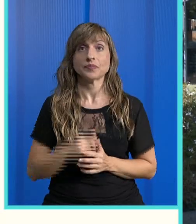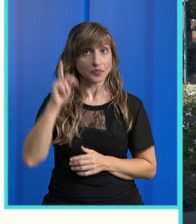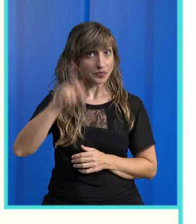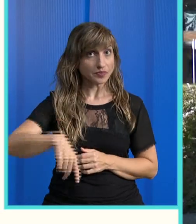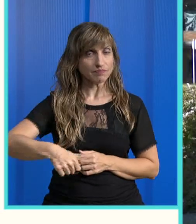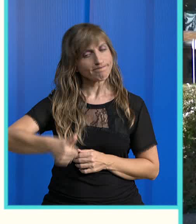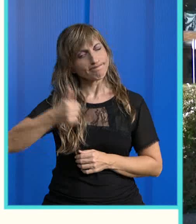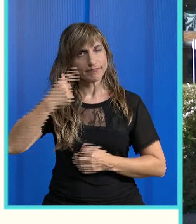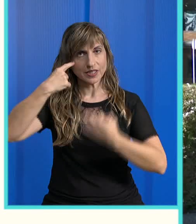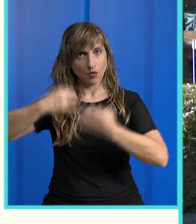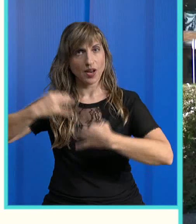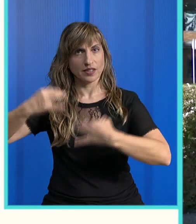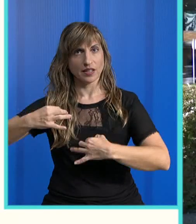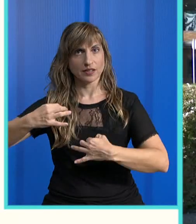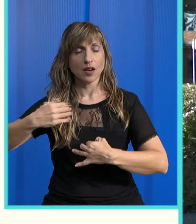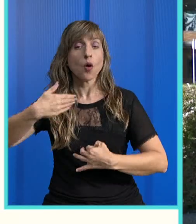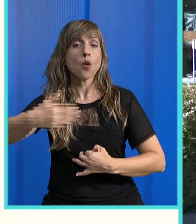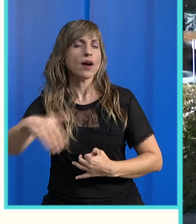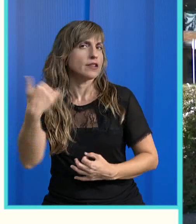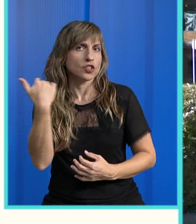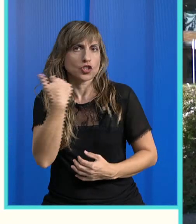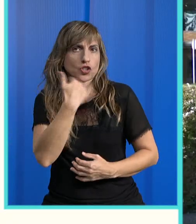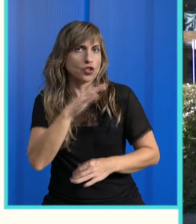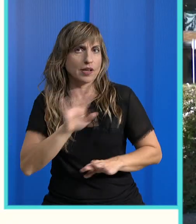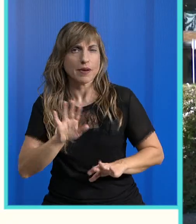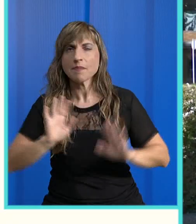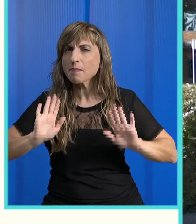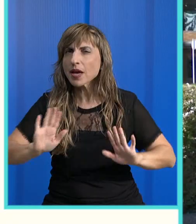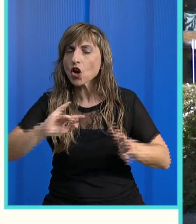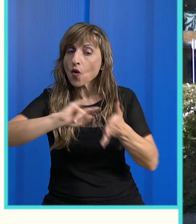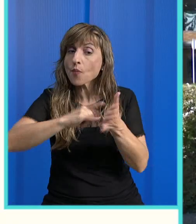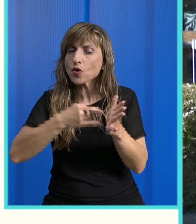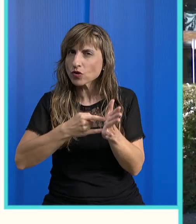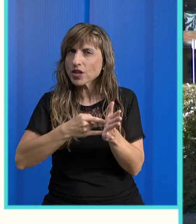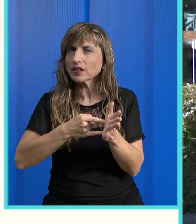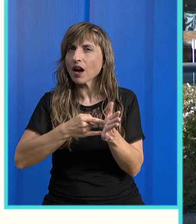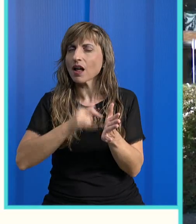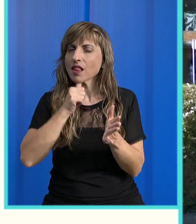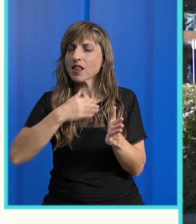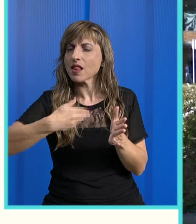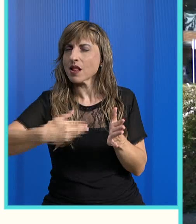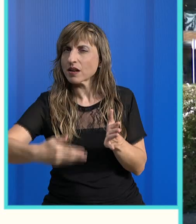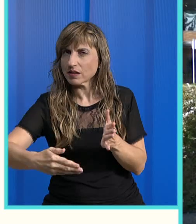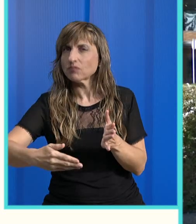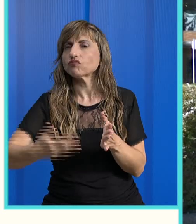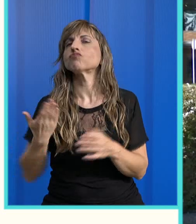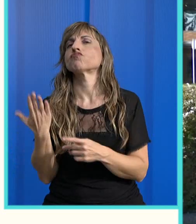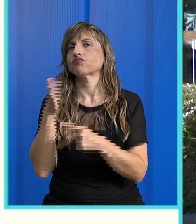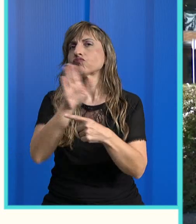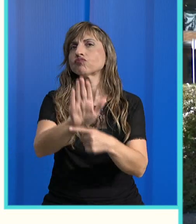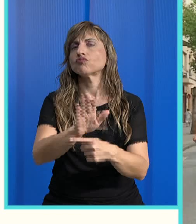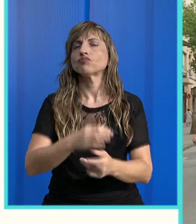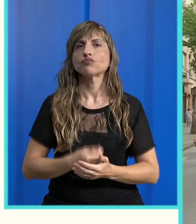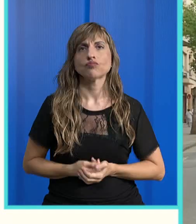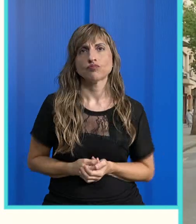seguretat. No tenim una calendarització concreta i específica però sí que són projectes que sortiran en un espai de temps molt